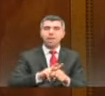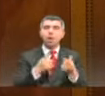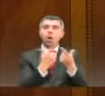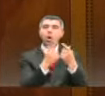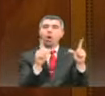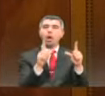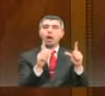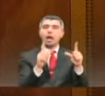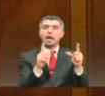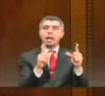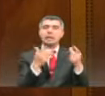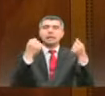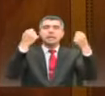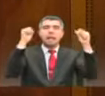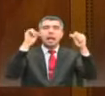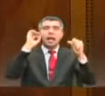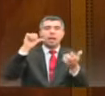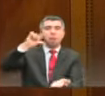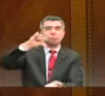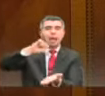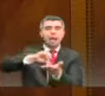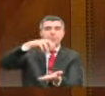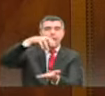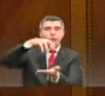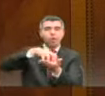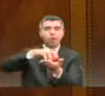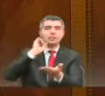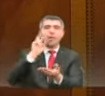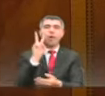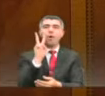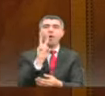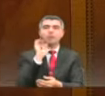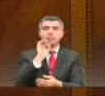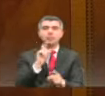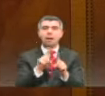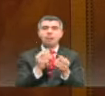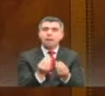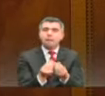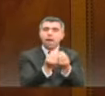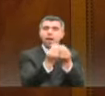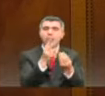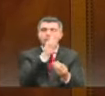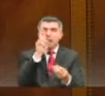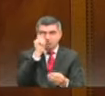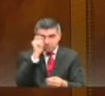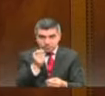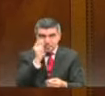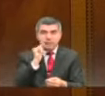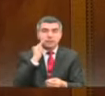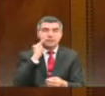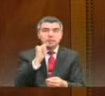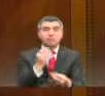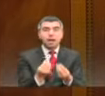مستقلة عاصمتها القدس الشريف، ومواكبة جهود جلالته الدؤوبة في دعم